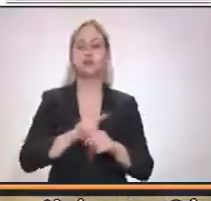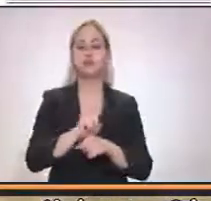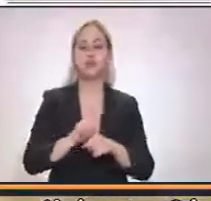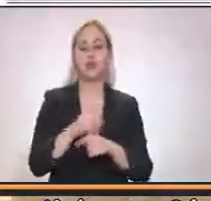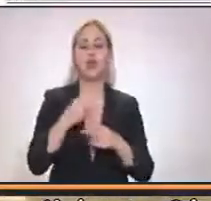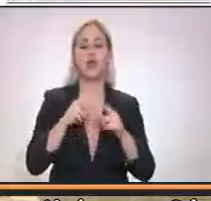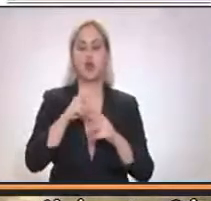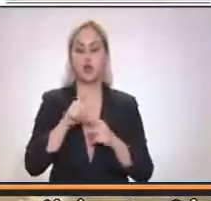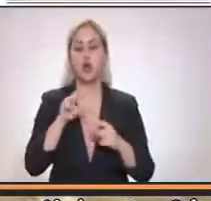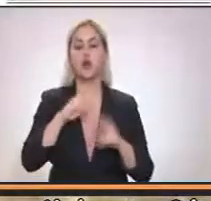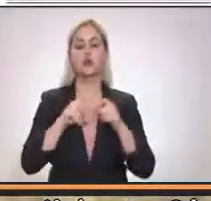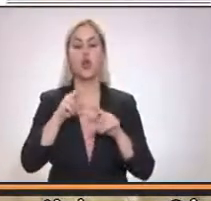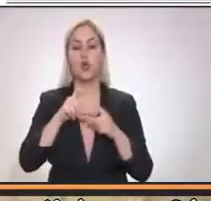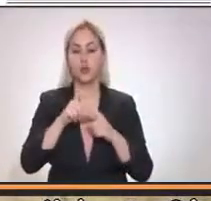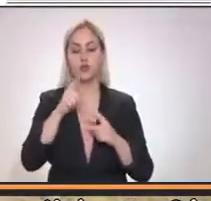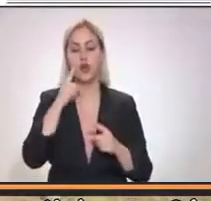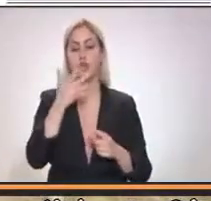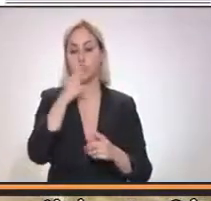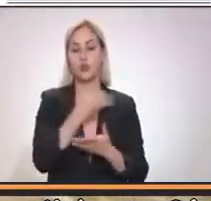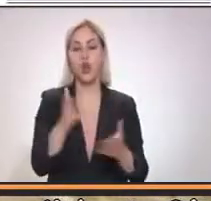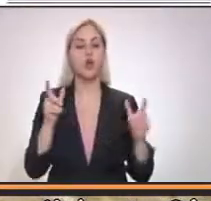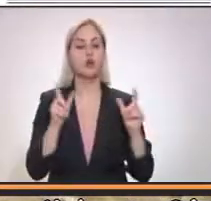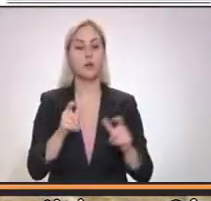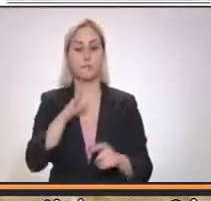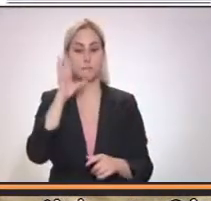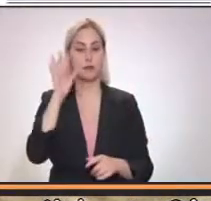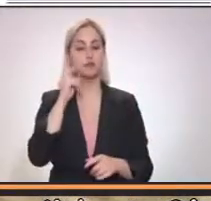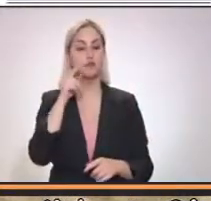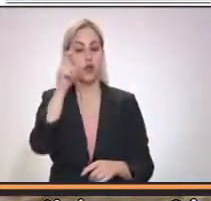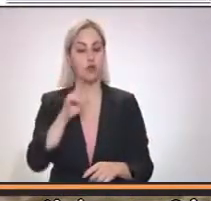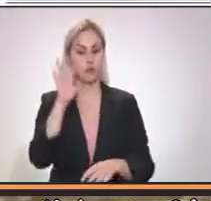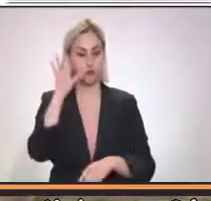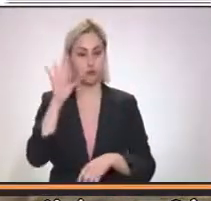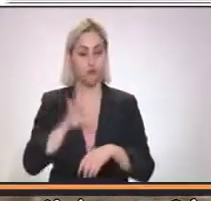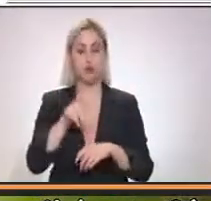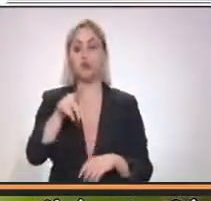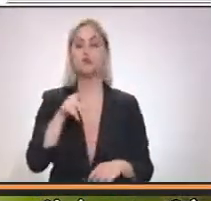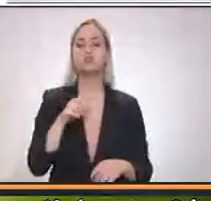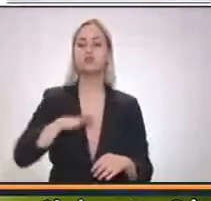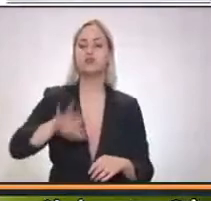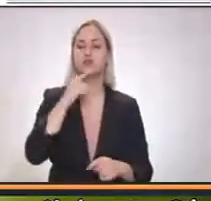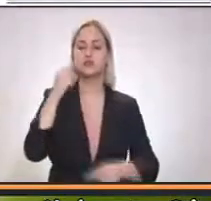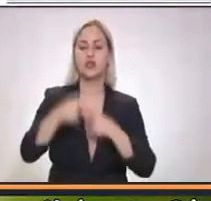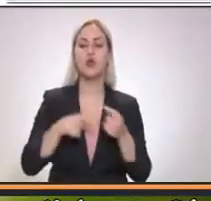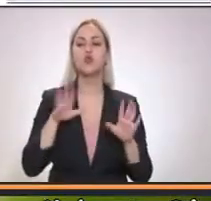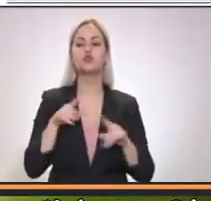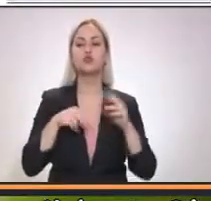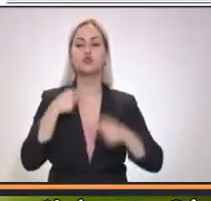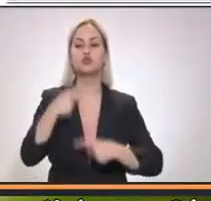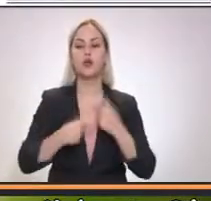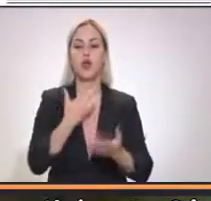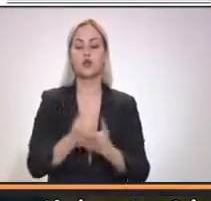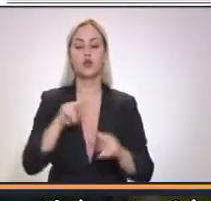Aynı zamanda ekolog, ornitolog ve doğa koruma bilimci olan profesör, tüm yılları kapsayan kuş türü